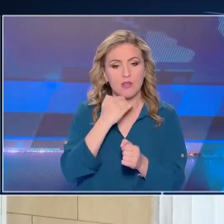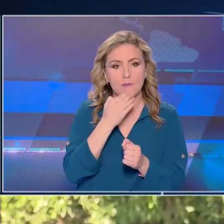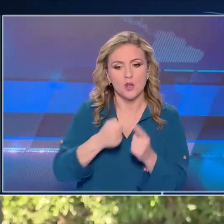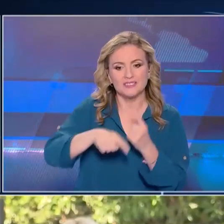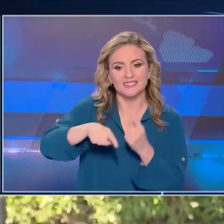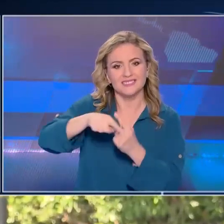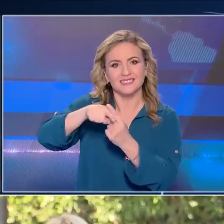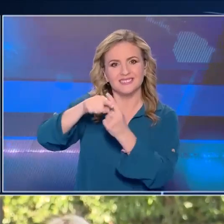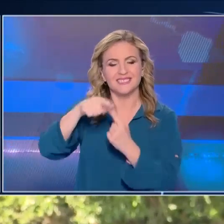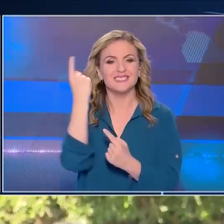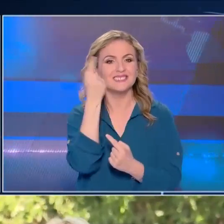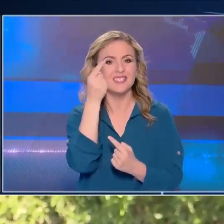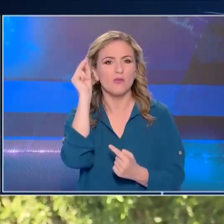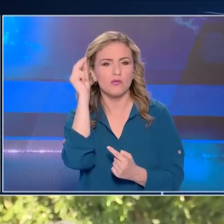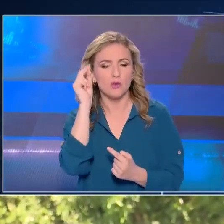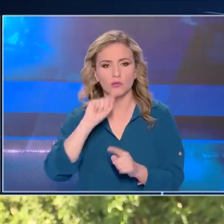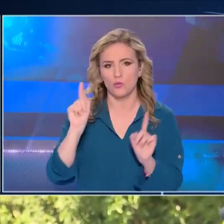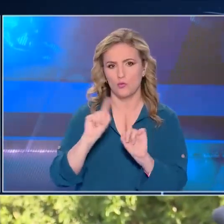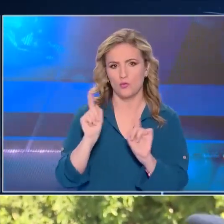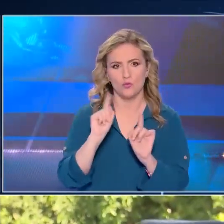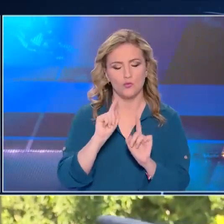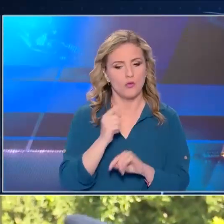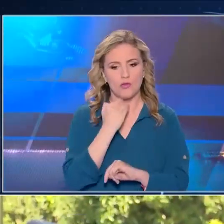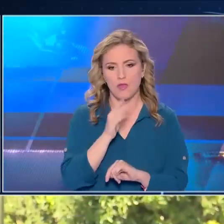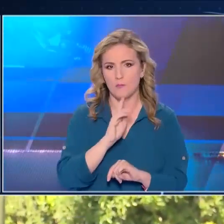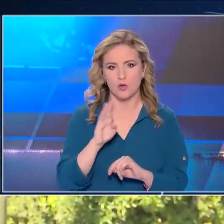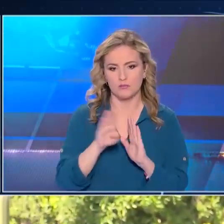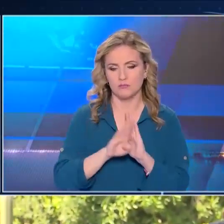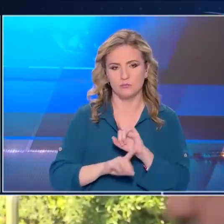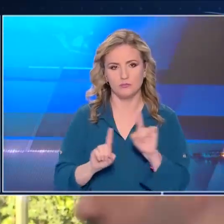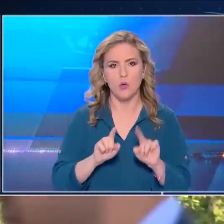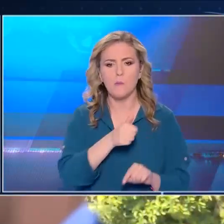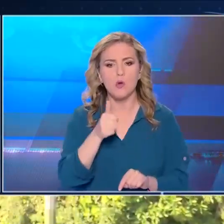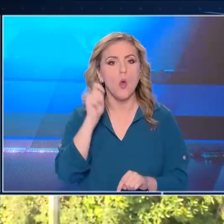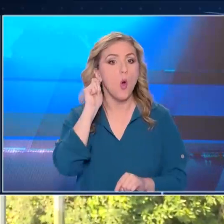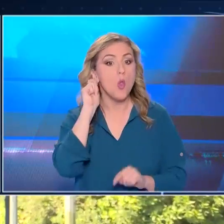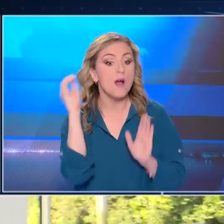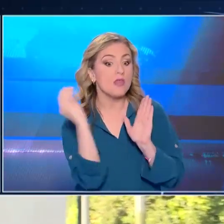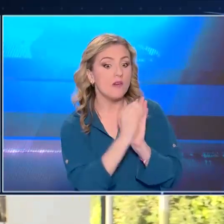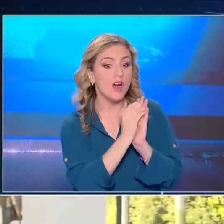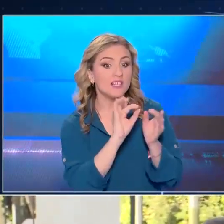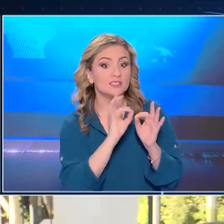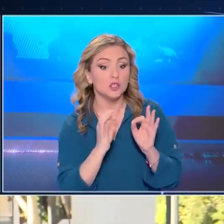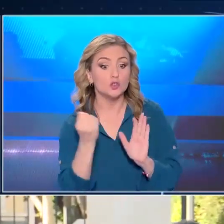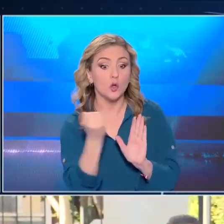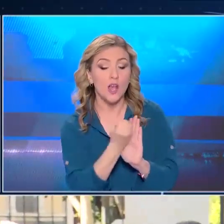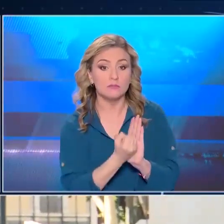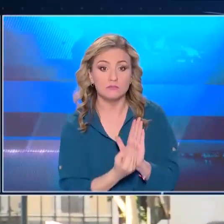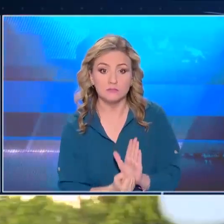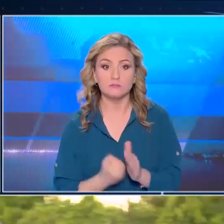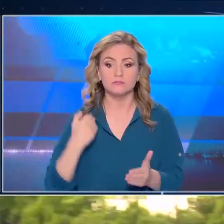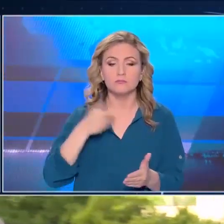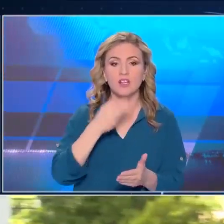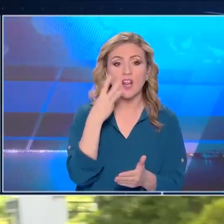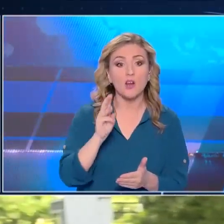συν που συνοδεύουν τη βουλευτική αυτή ιδιότητα. Το όνομά τους ωστόσο θα γραφεί στην ιστορία ότι ήταν από